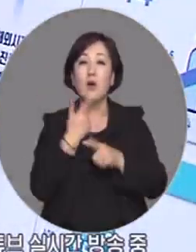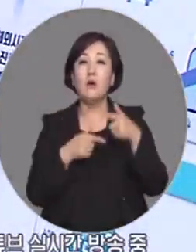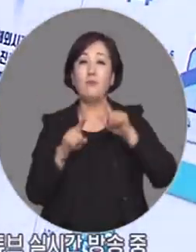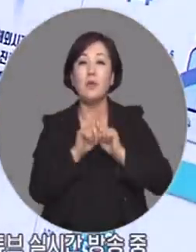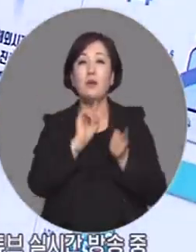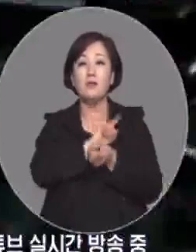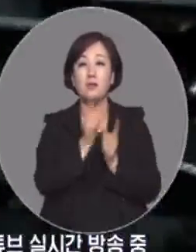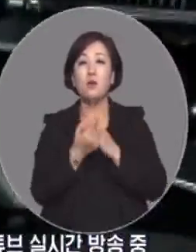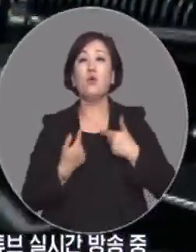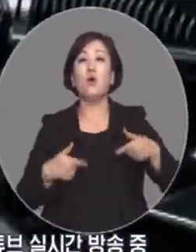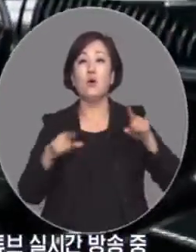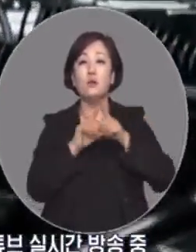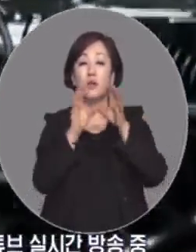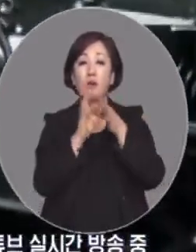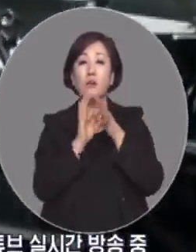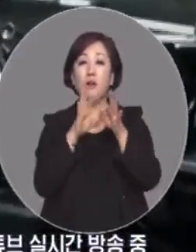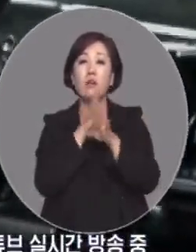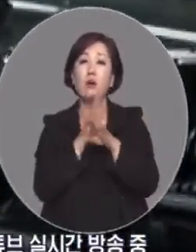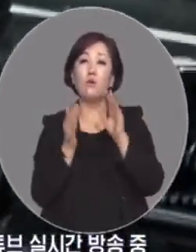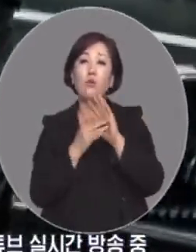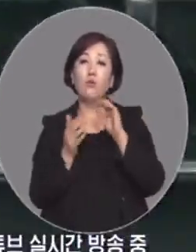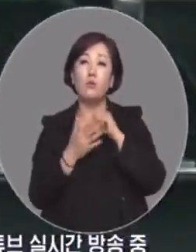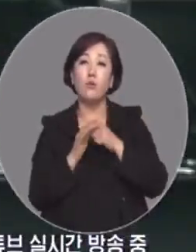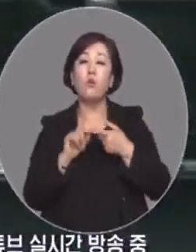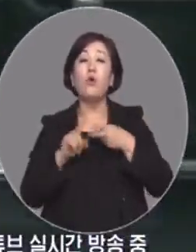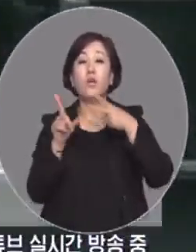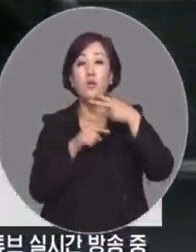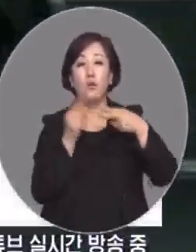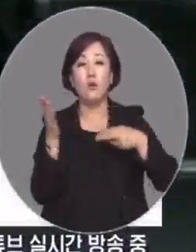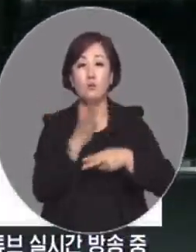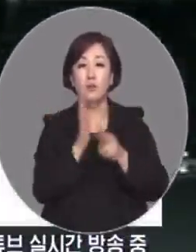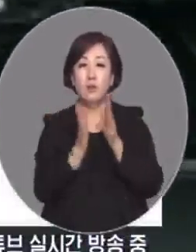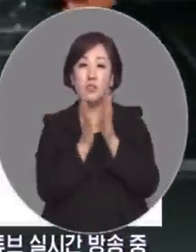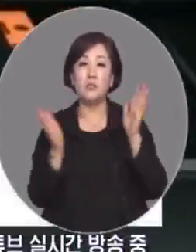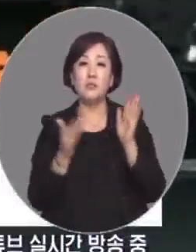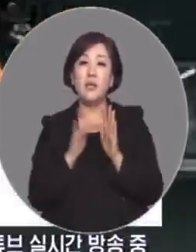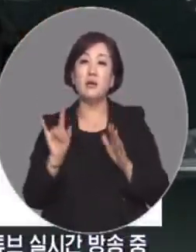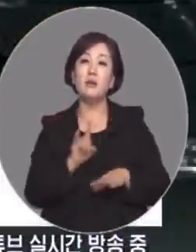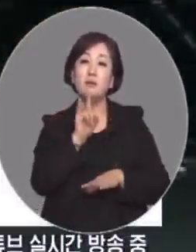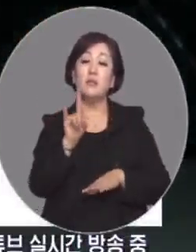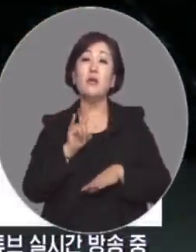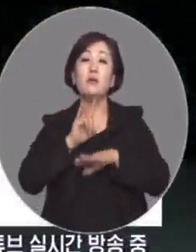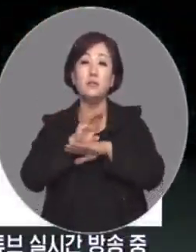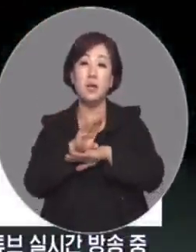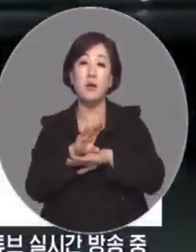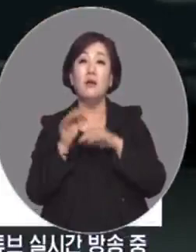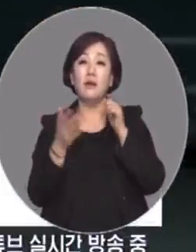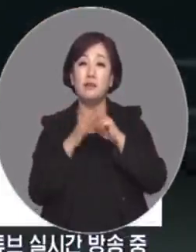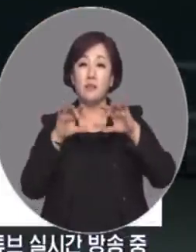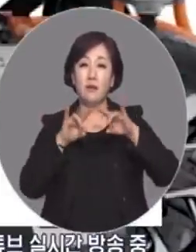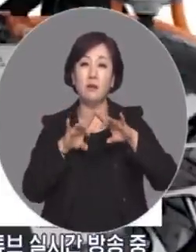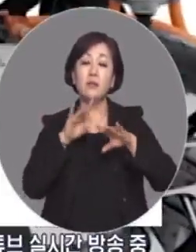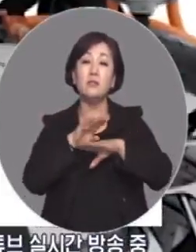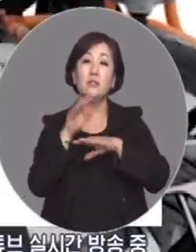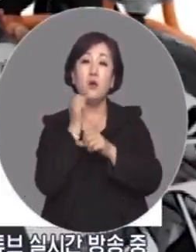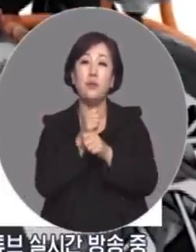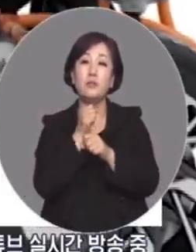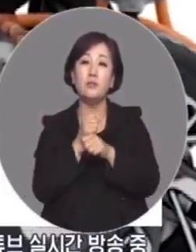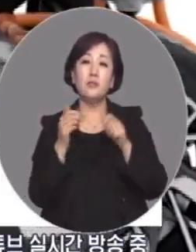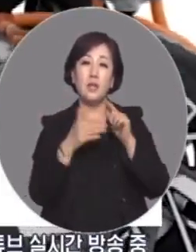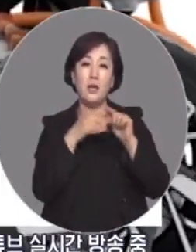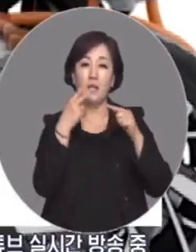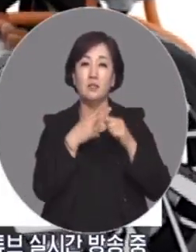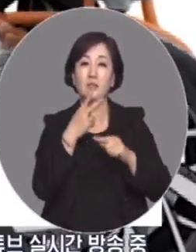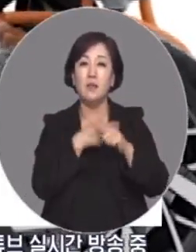밸류체인을 강화합니다. 이르면 다음 달부터 생산에 들어갈 현대차 울산 공장의 전기차 플랫폼은 2차 전지의